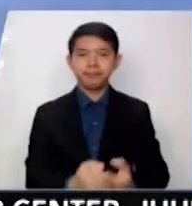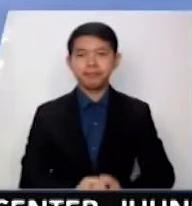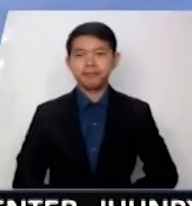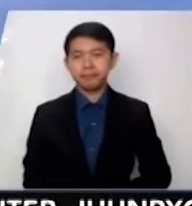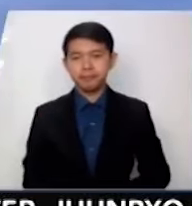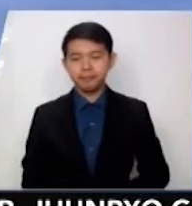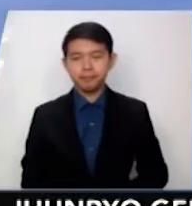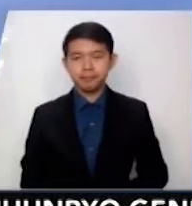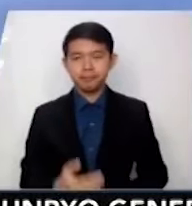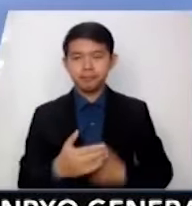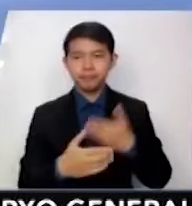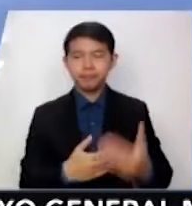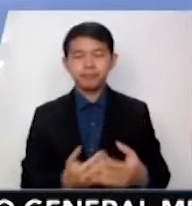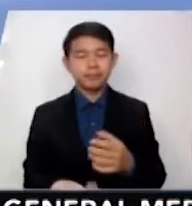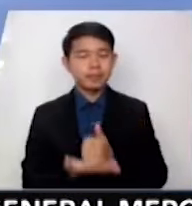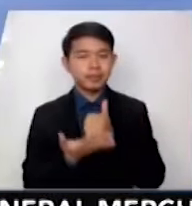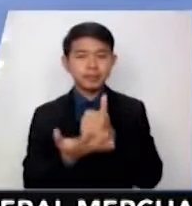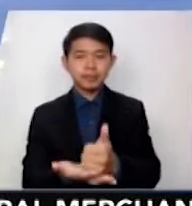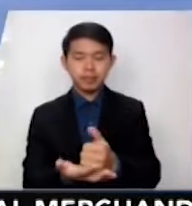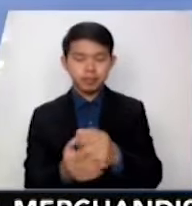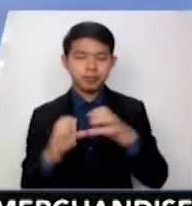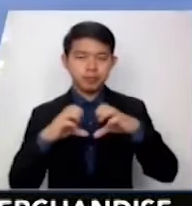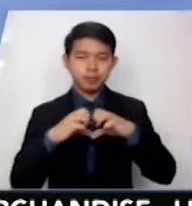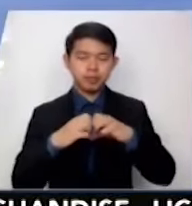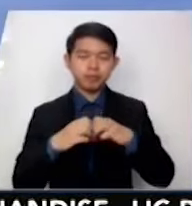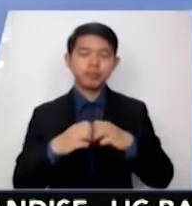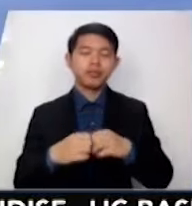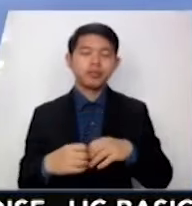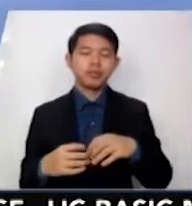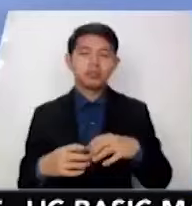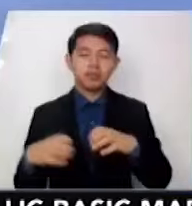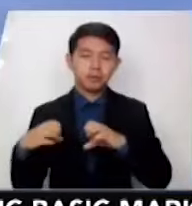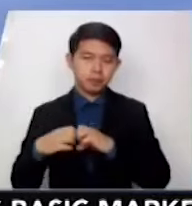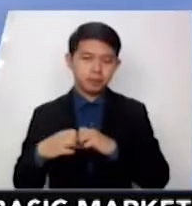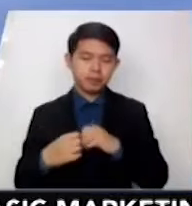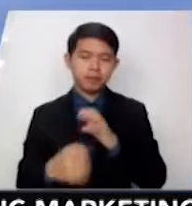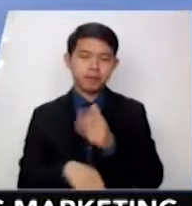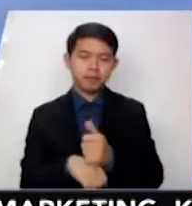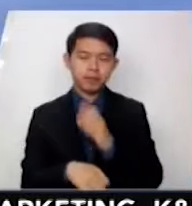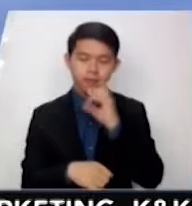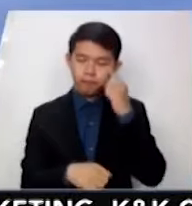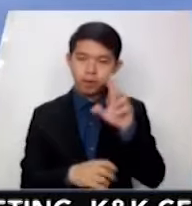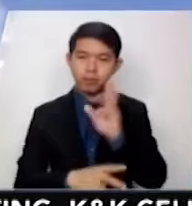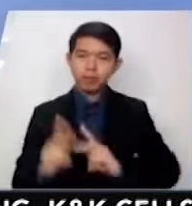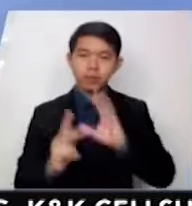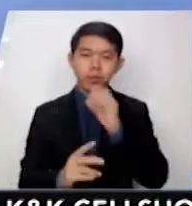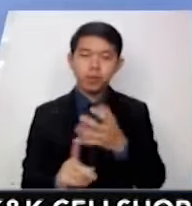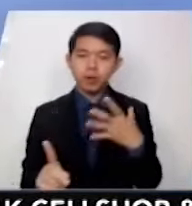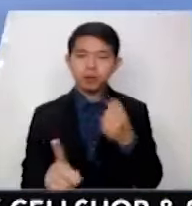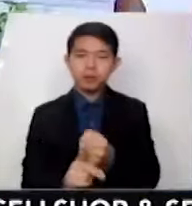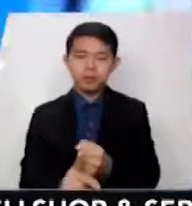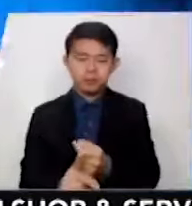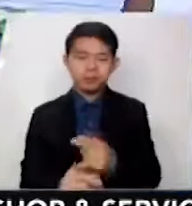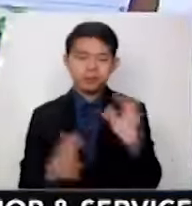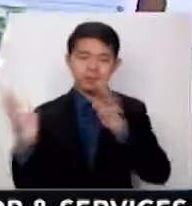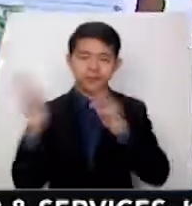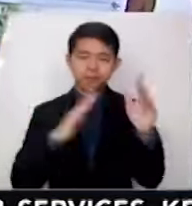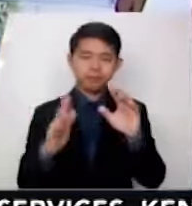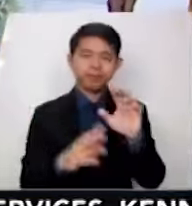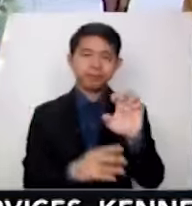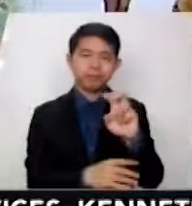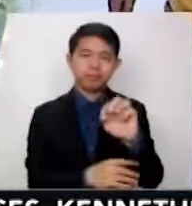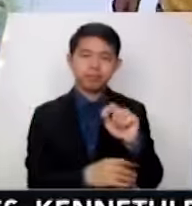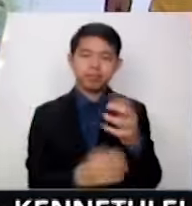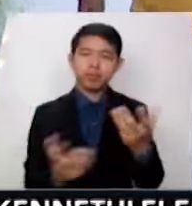Nagpaabot ng tulong ang GMA Kapuso Foundation sa mga residenteng naapektuhan ng bagyong Enteng sa Antipolo, Rizal. Nagtungo po ang GMA